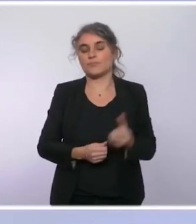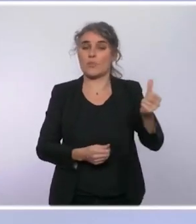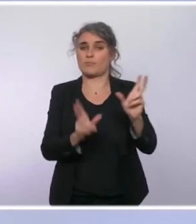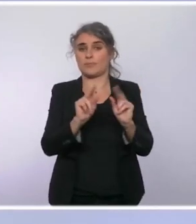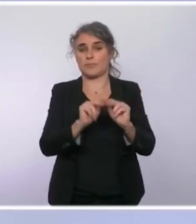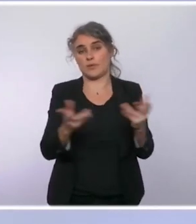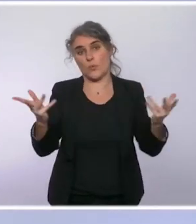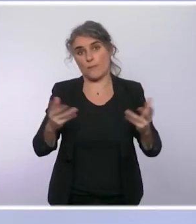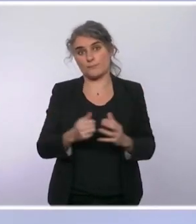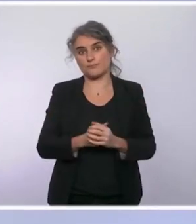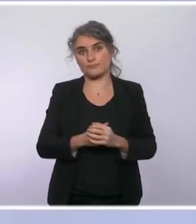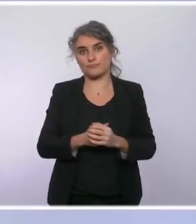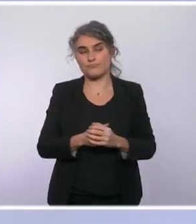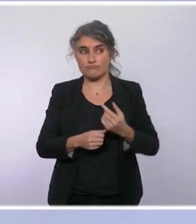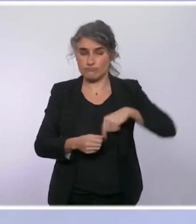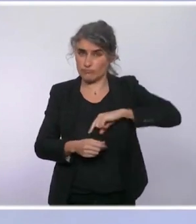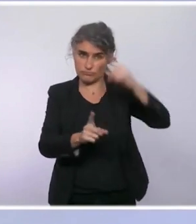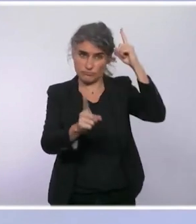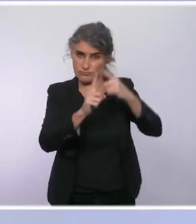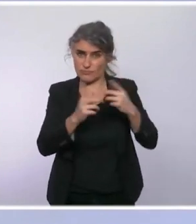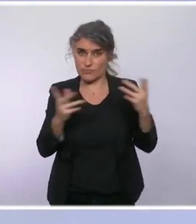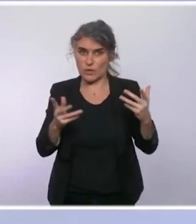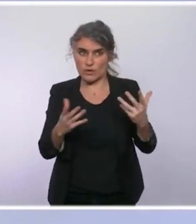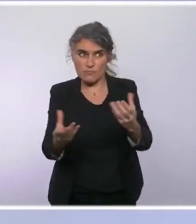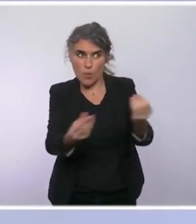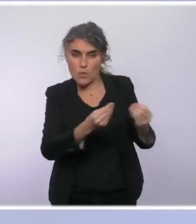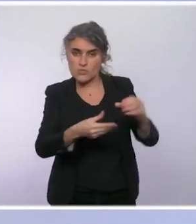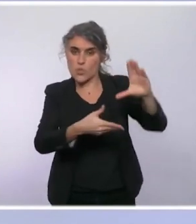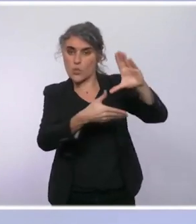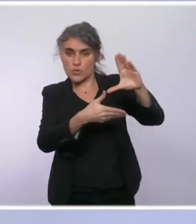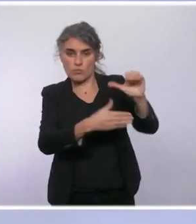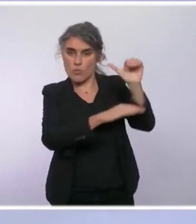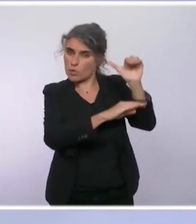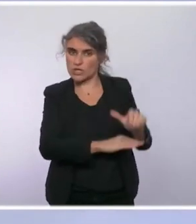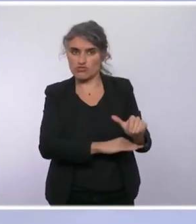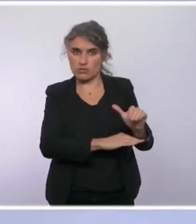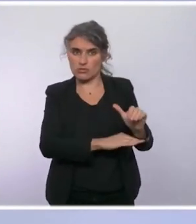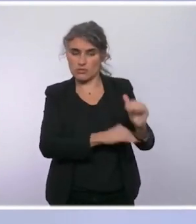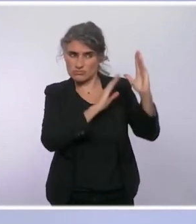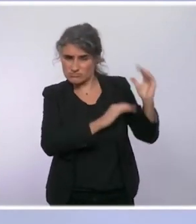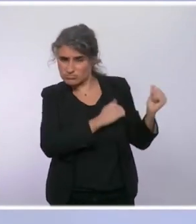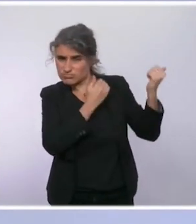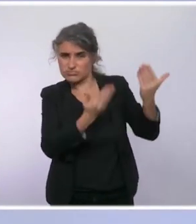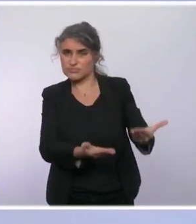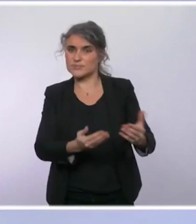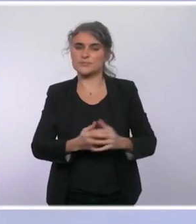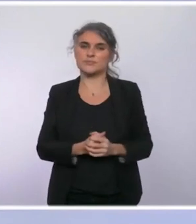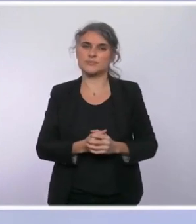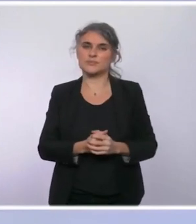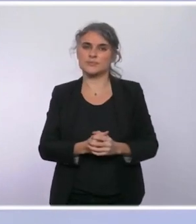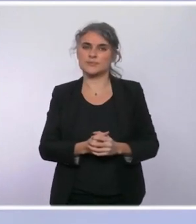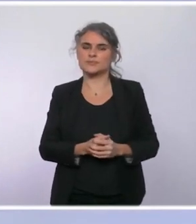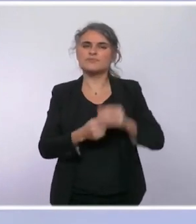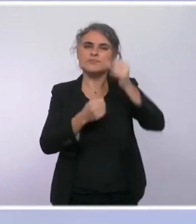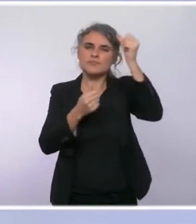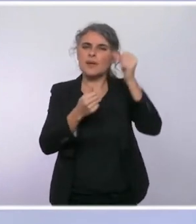objectif, notre cap, c'est de protéger les Guadeloupéens comme nous le faisons depuis le premier jour de cette crise. Je veux rappeler la